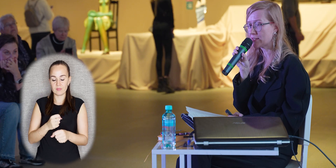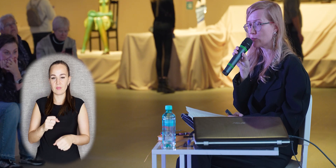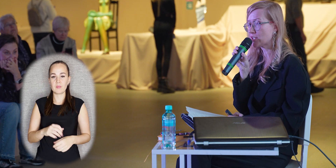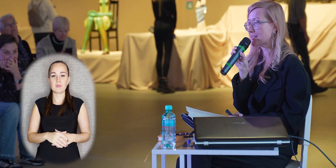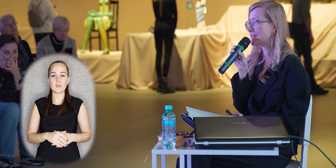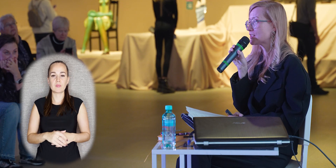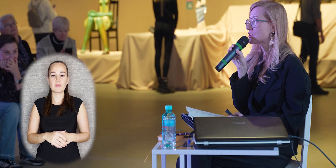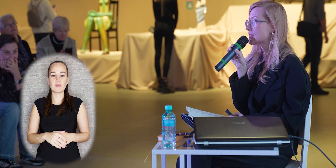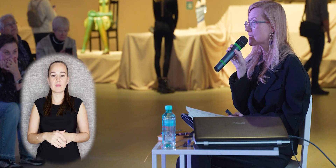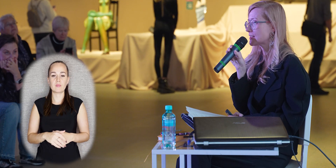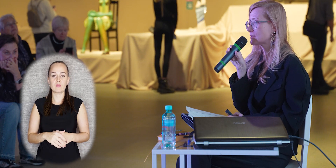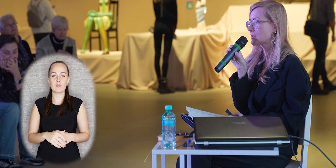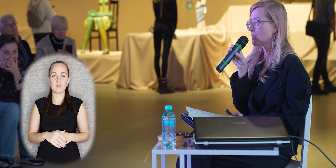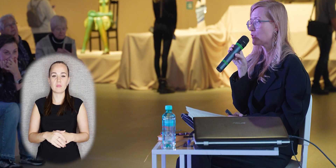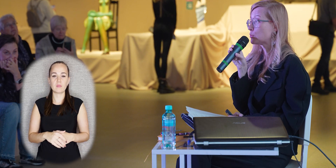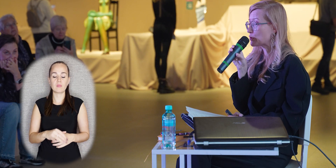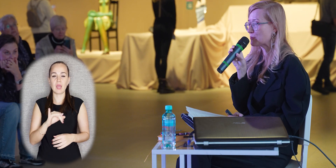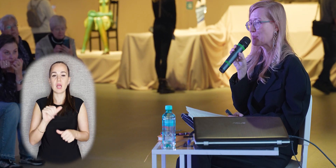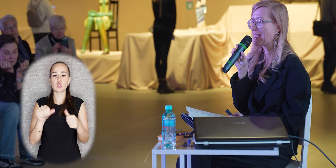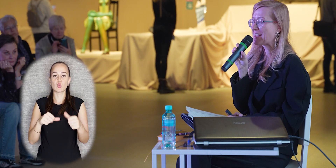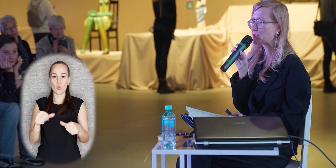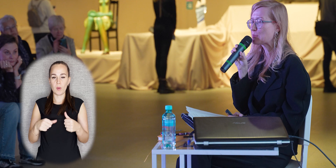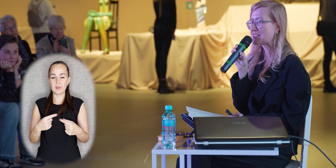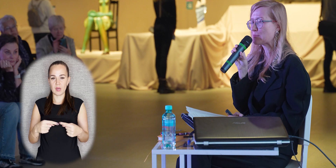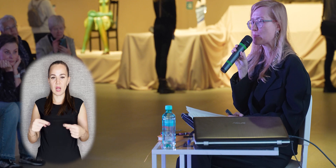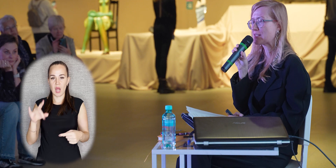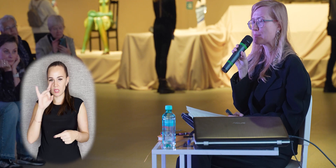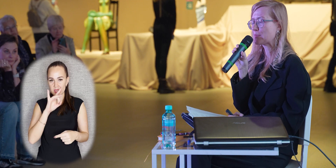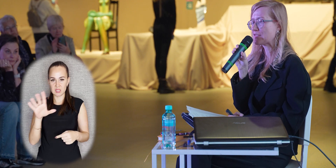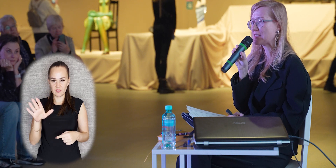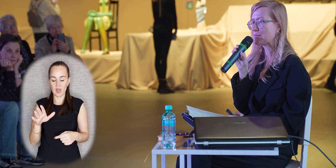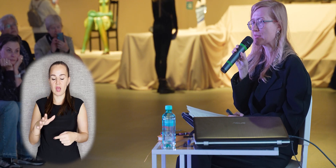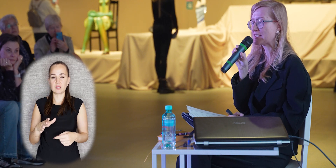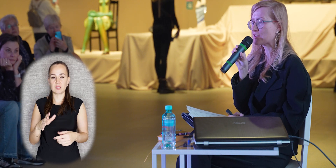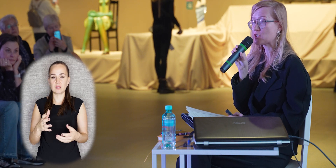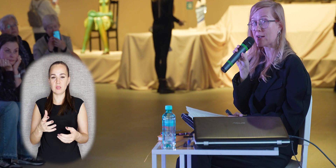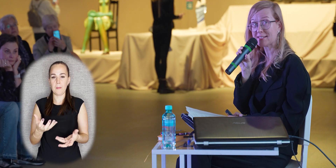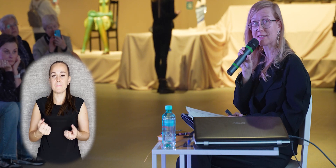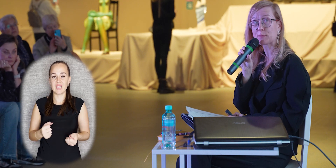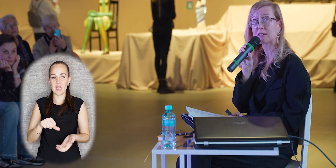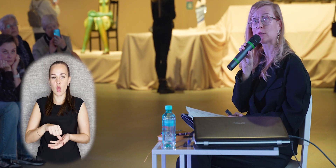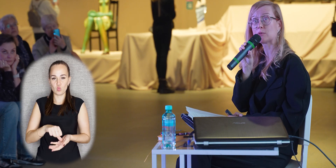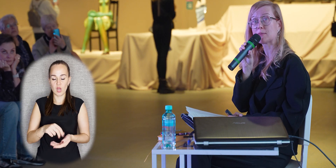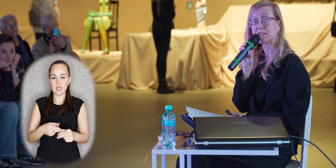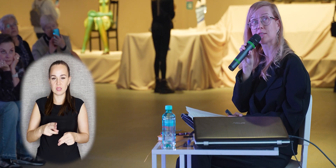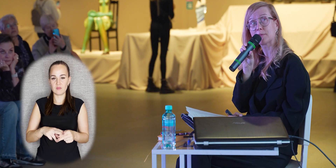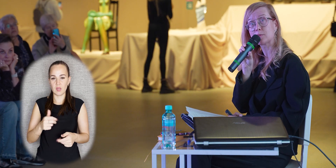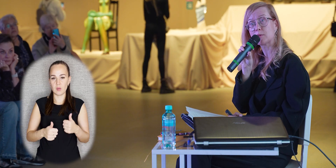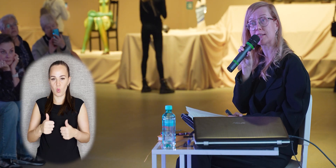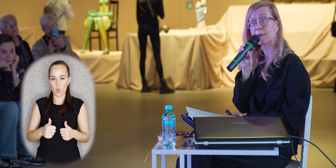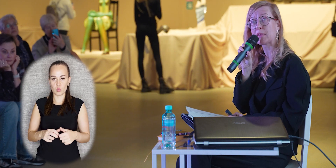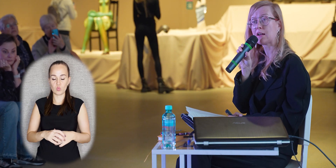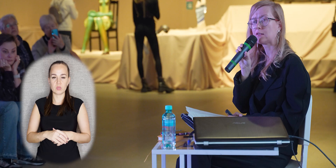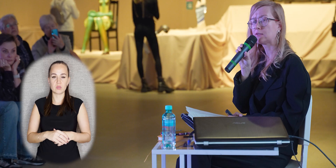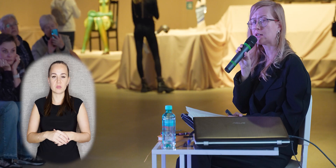конкурсе приняли участие достаточно известные в будущем. Скульпторы, например, Матвей Генрихович Манезер, который об этом оставил